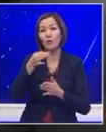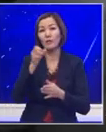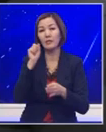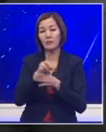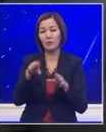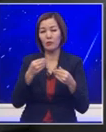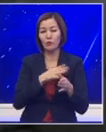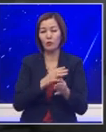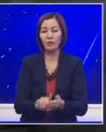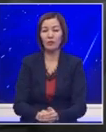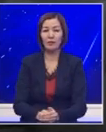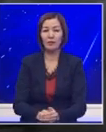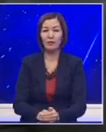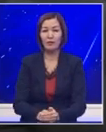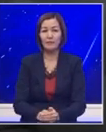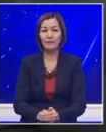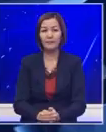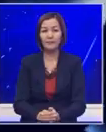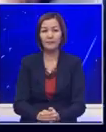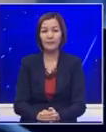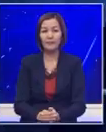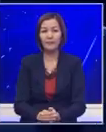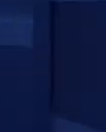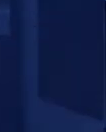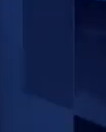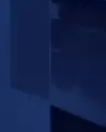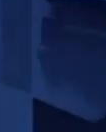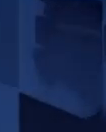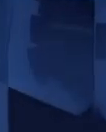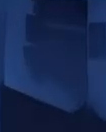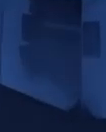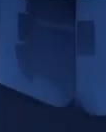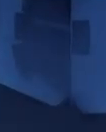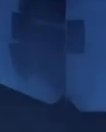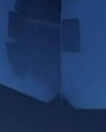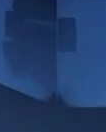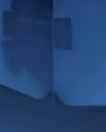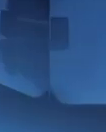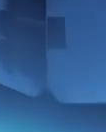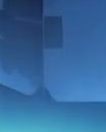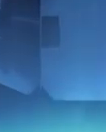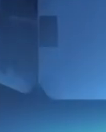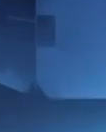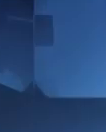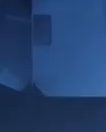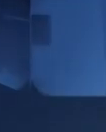жауаптыларына тиісті тапсырма жүктеді. Құрманжан Қасымжанұлы, Хангелді Ахметханов, Жетісу арнасы.